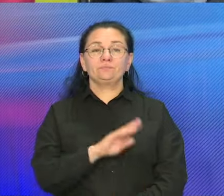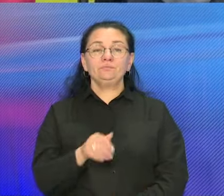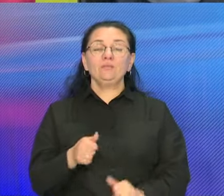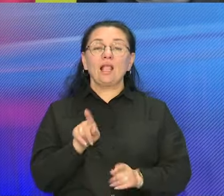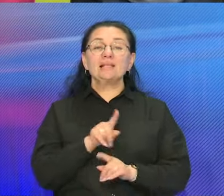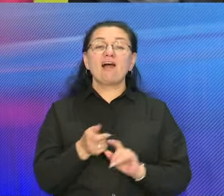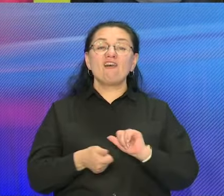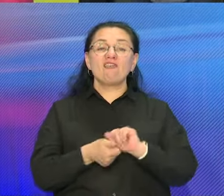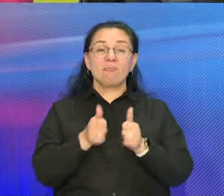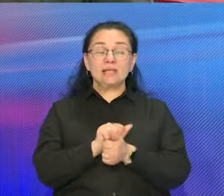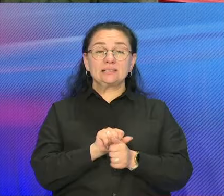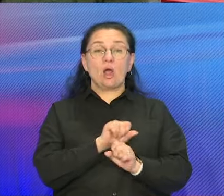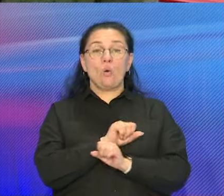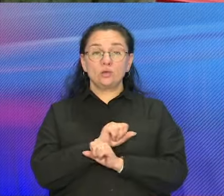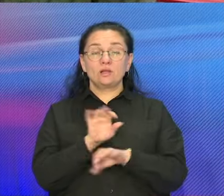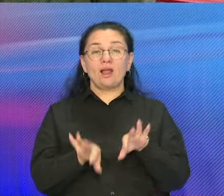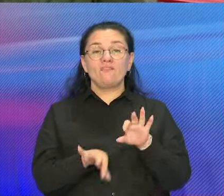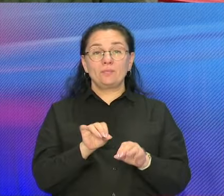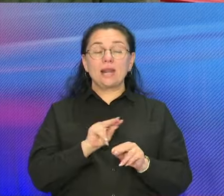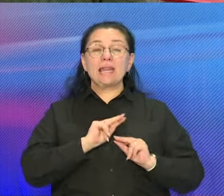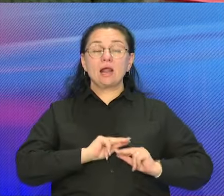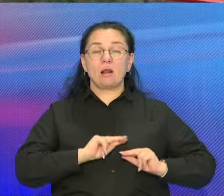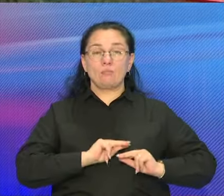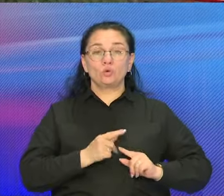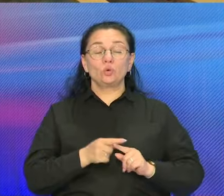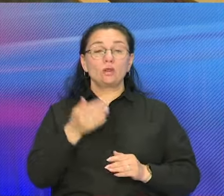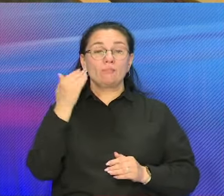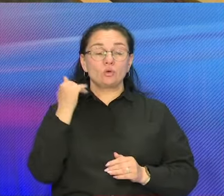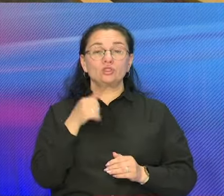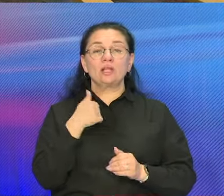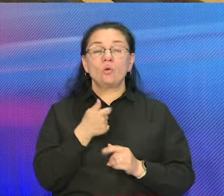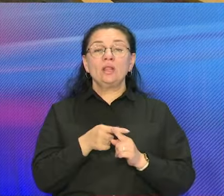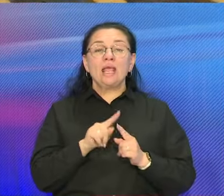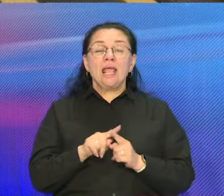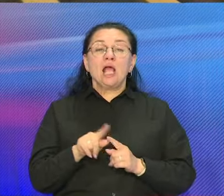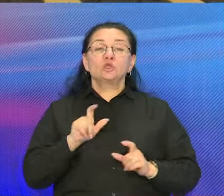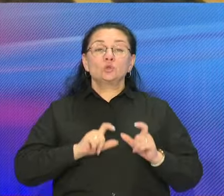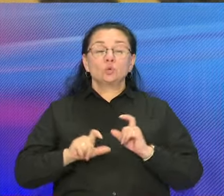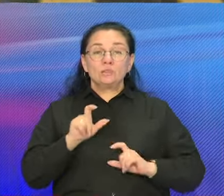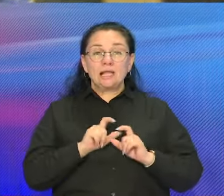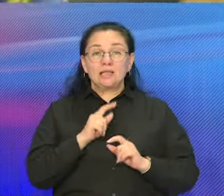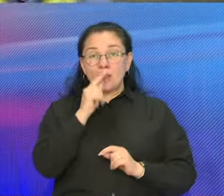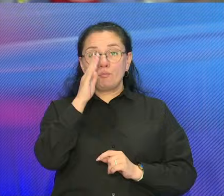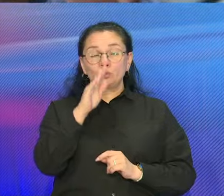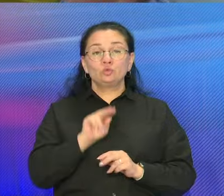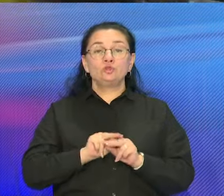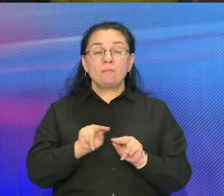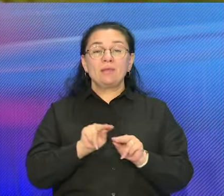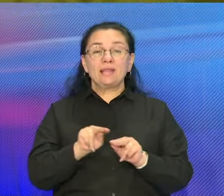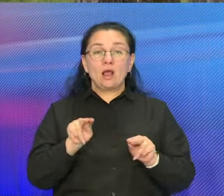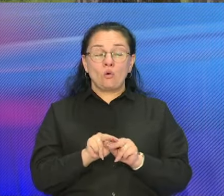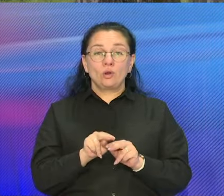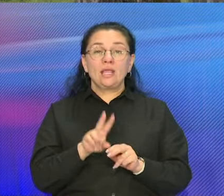отпочинку яны выбрали працу На протягу ближайших летних месяцев студенты-купаловцы, будучи педагоги, осваивают специфику